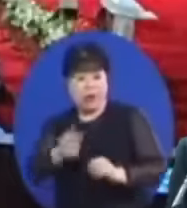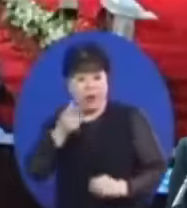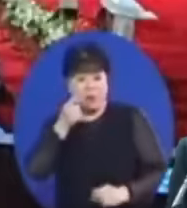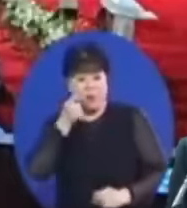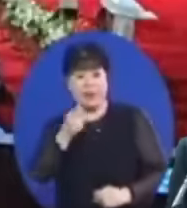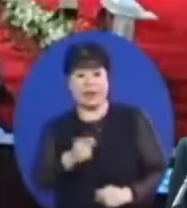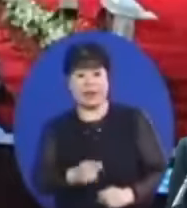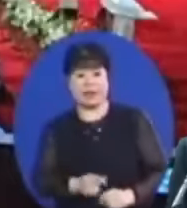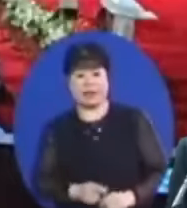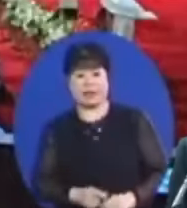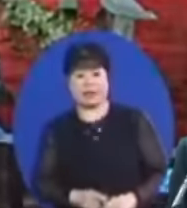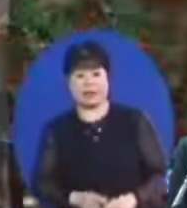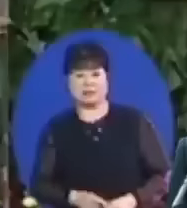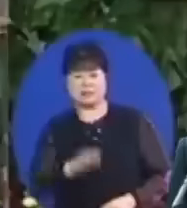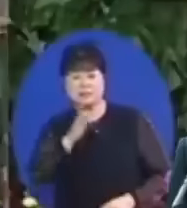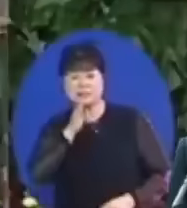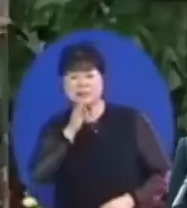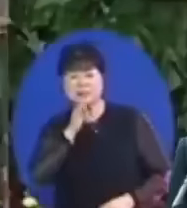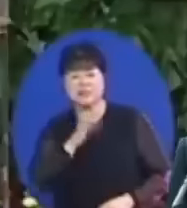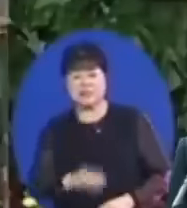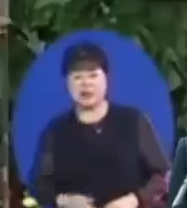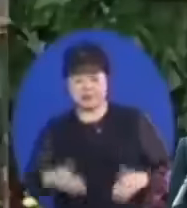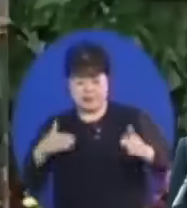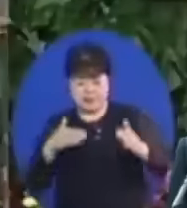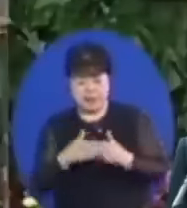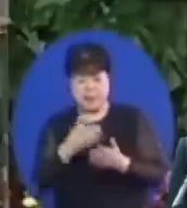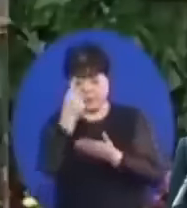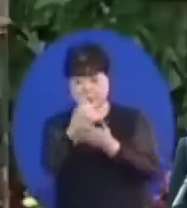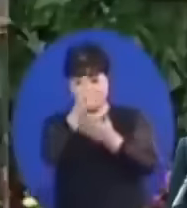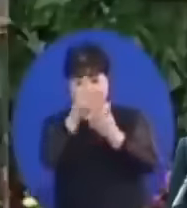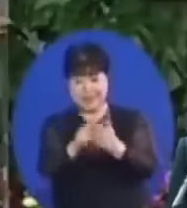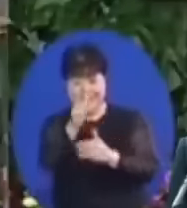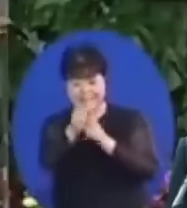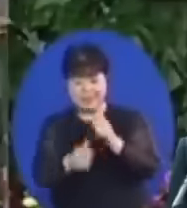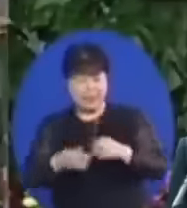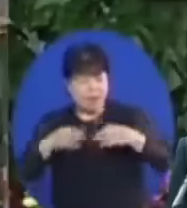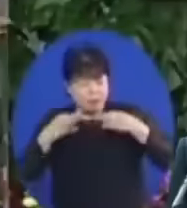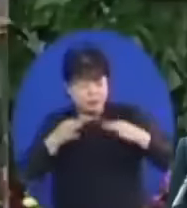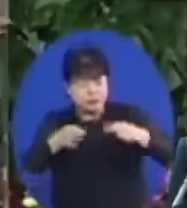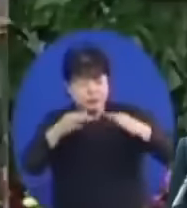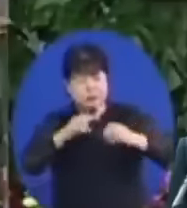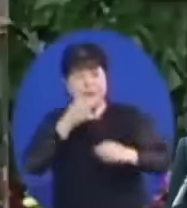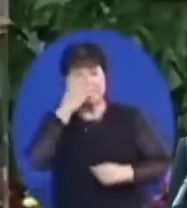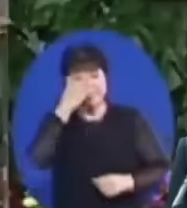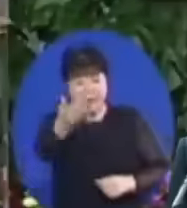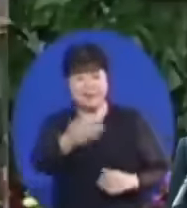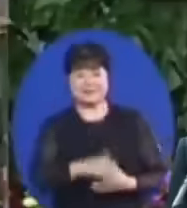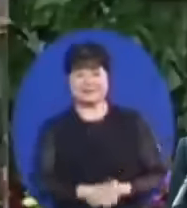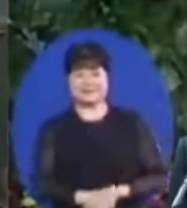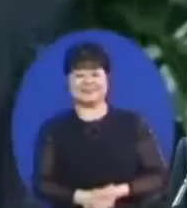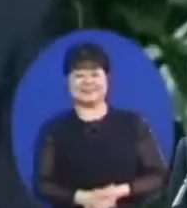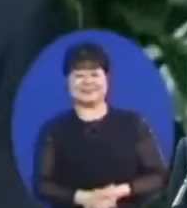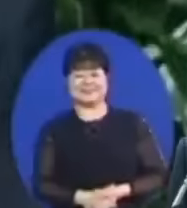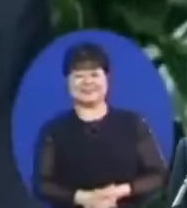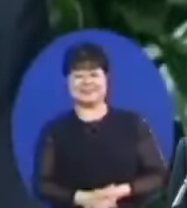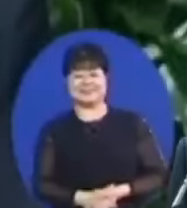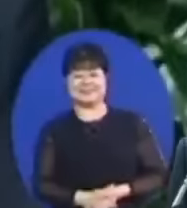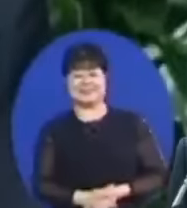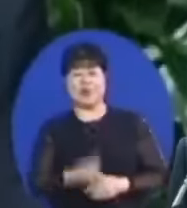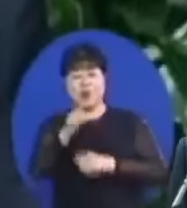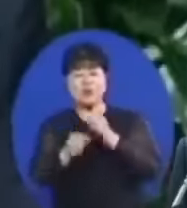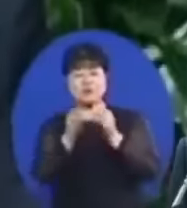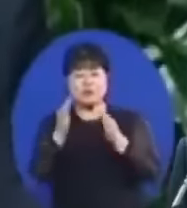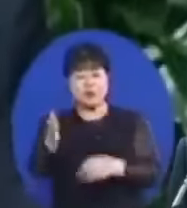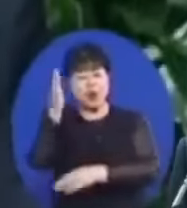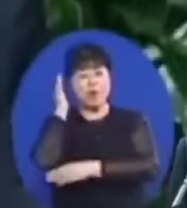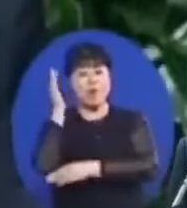없는 절대절명의 처지에서 하나님께 부르짖을 때 하나님이 응답하여 주시는 것입니다. 제가 50년